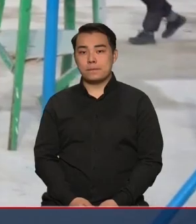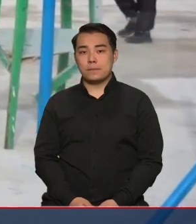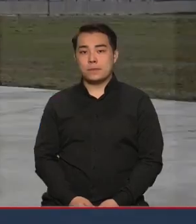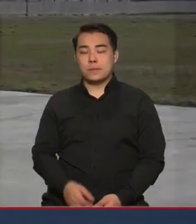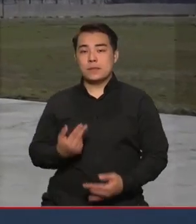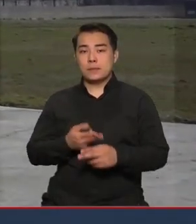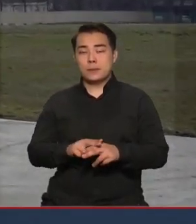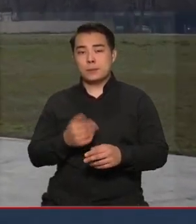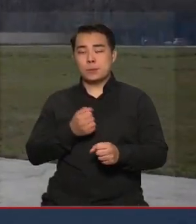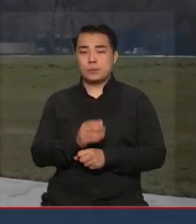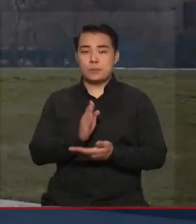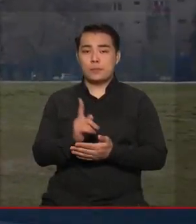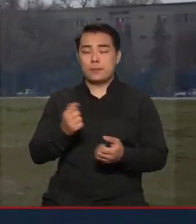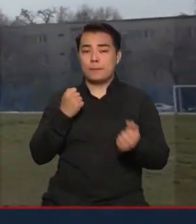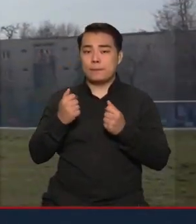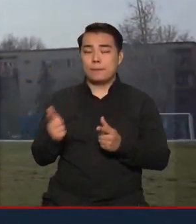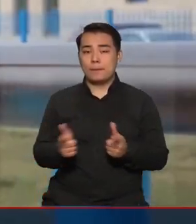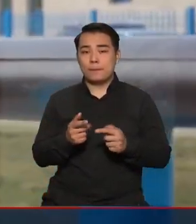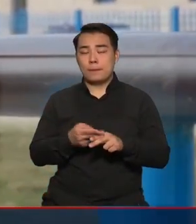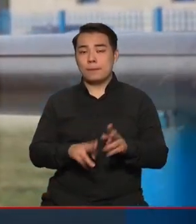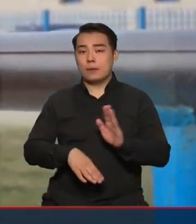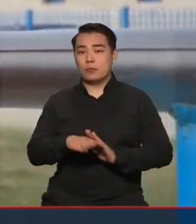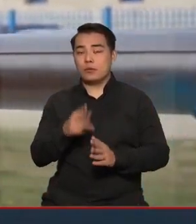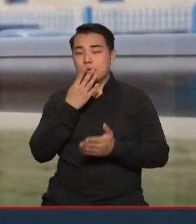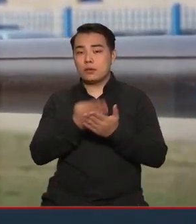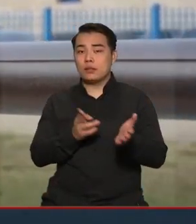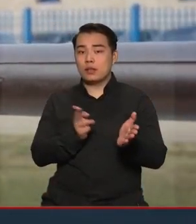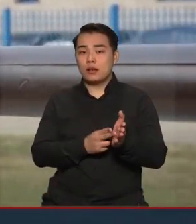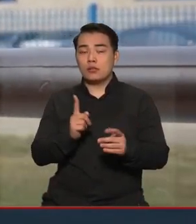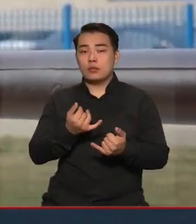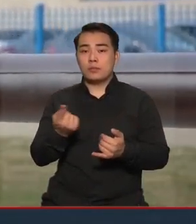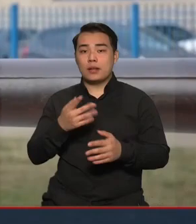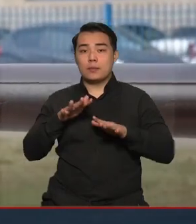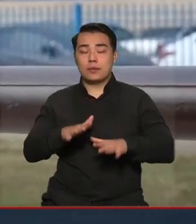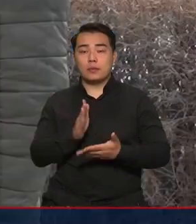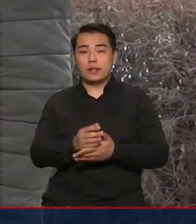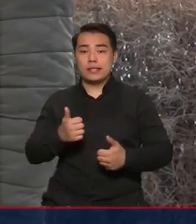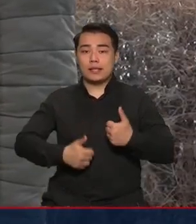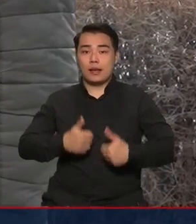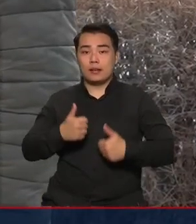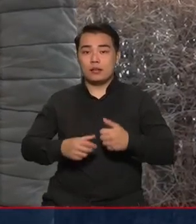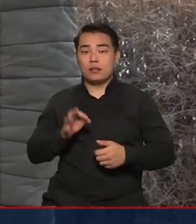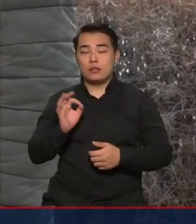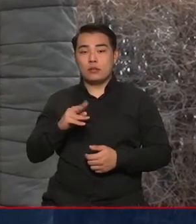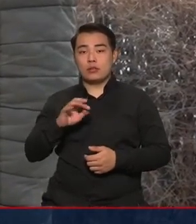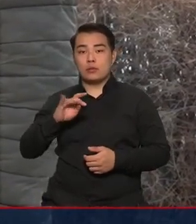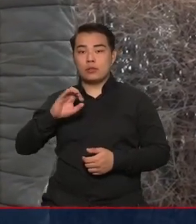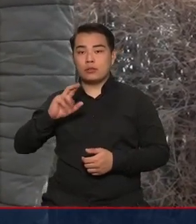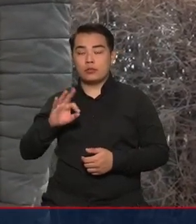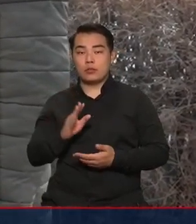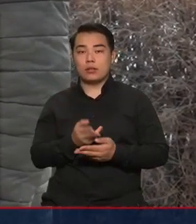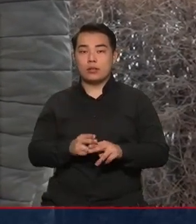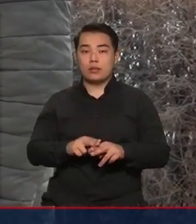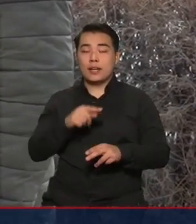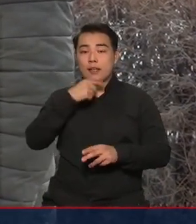Удар впечатляет, да и спортивная подготовка одна из лучших. Доказательством тому первое место на соревнованиях по джиу-джитсу в России, которые